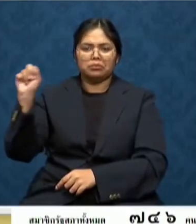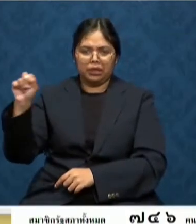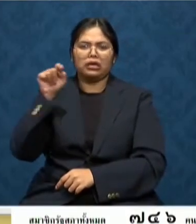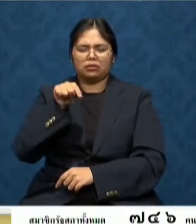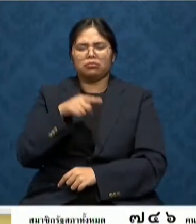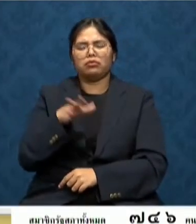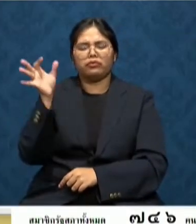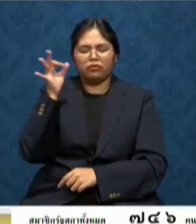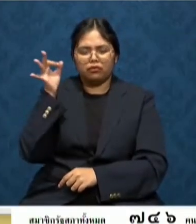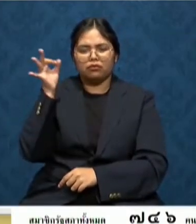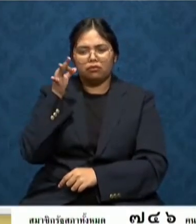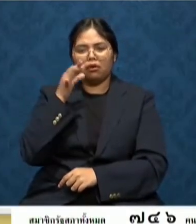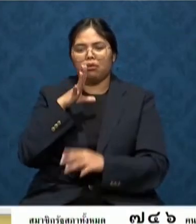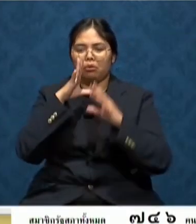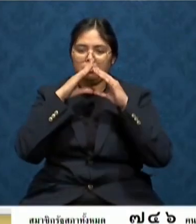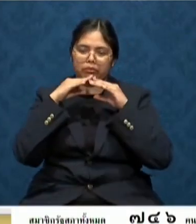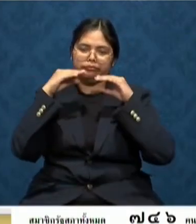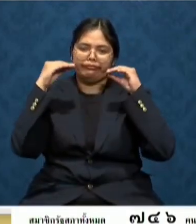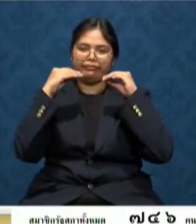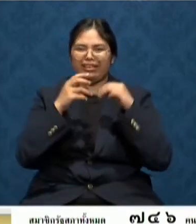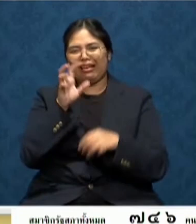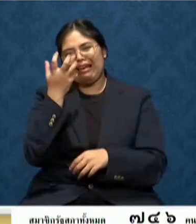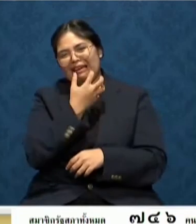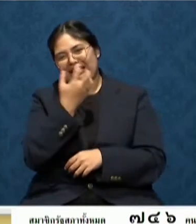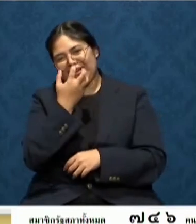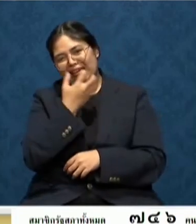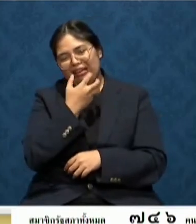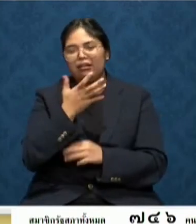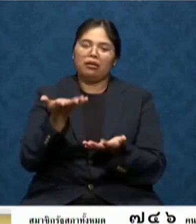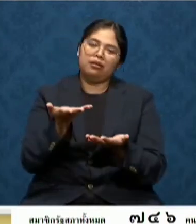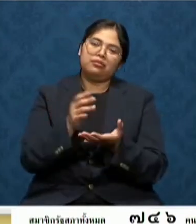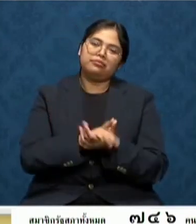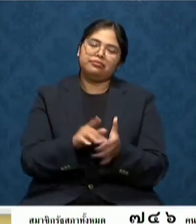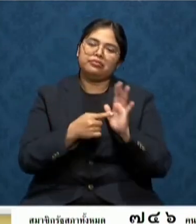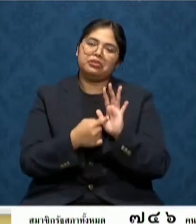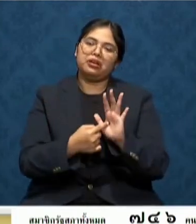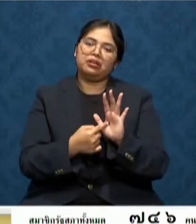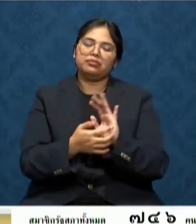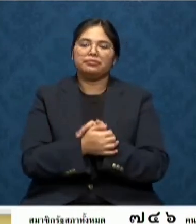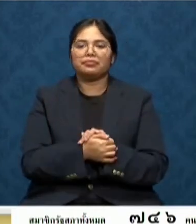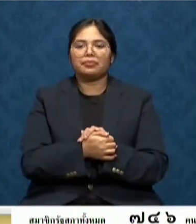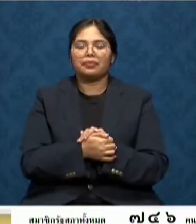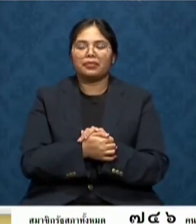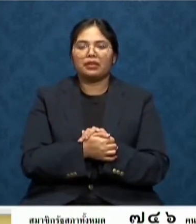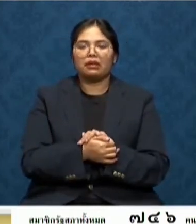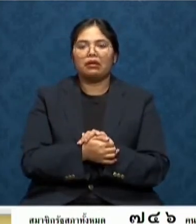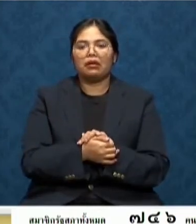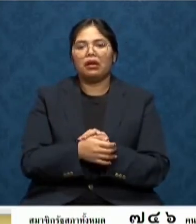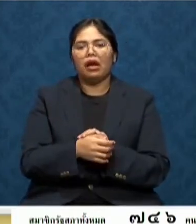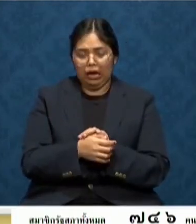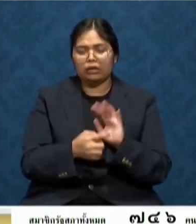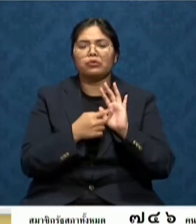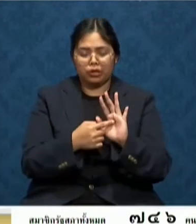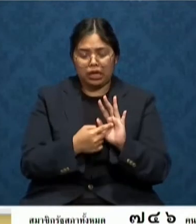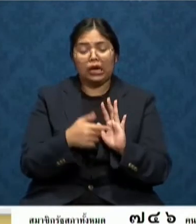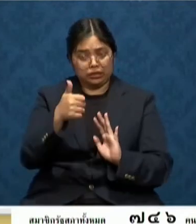เมื่ี้จ่งฟังไป เห็ไปใหนา illustratedิแยม กว่ Use ofบตัอย่างและอย่างอจจะเป็ตวอย่างทดี อาจะเป็